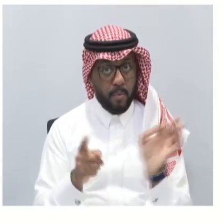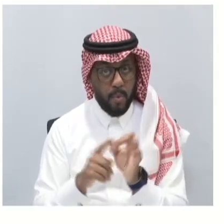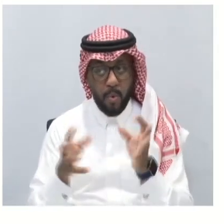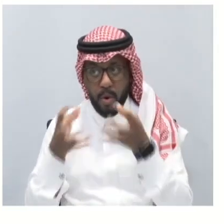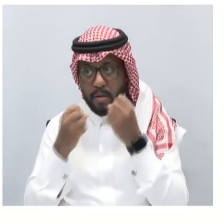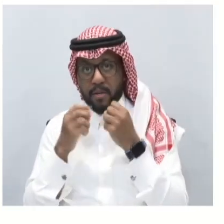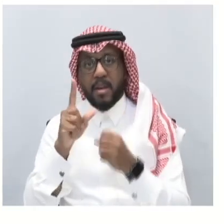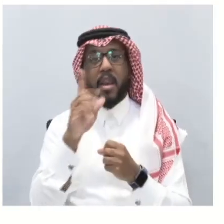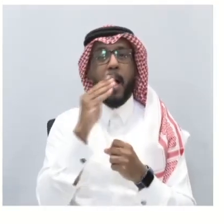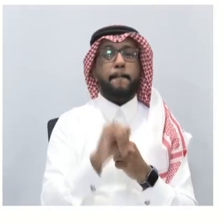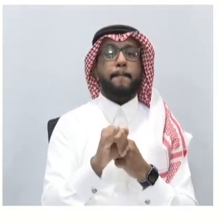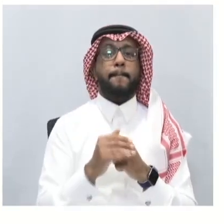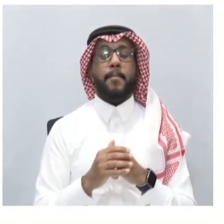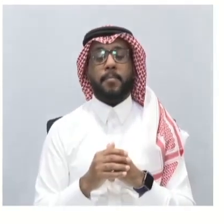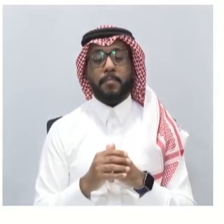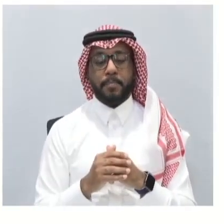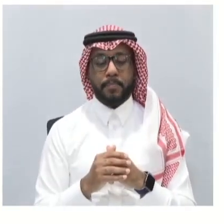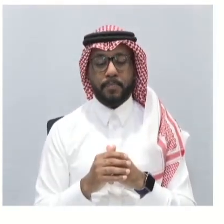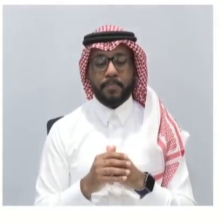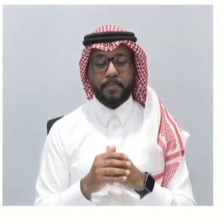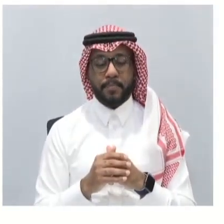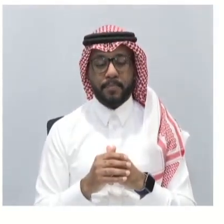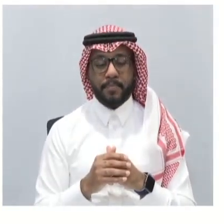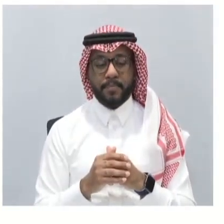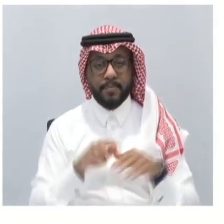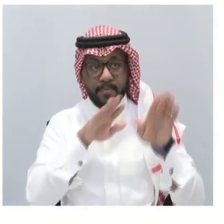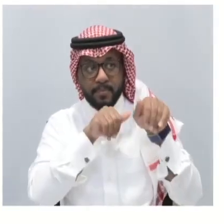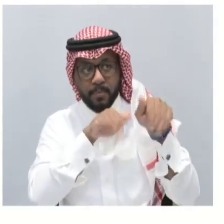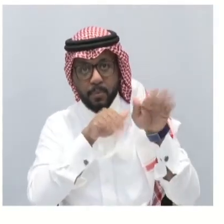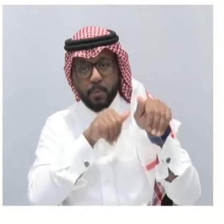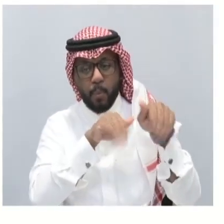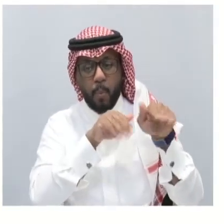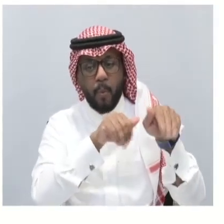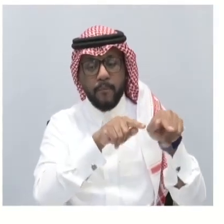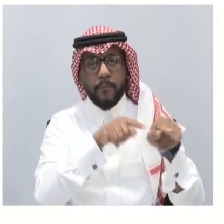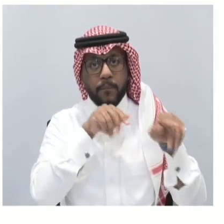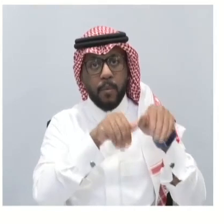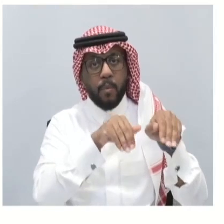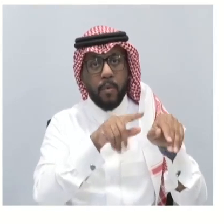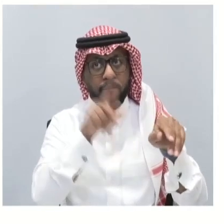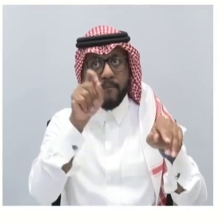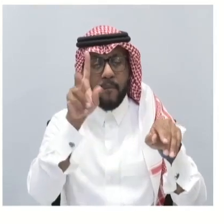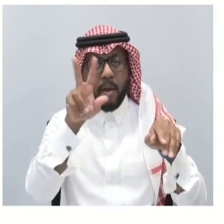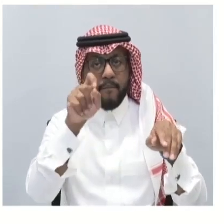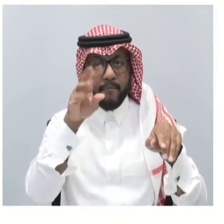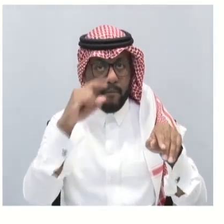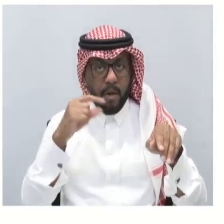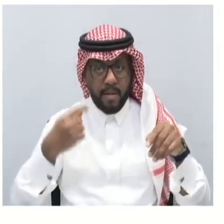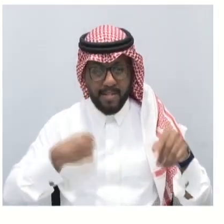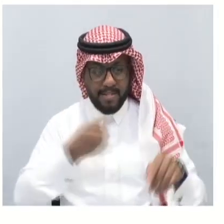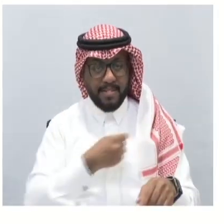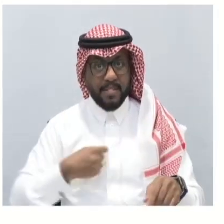على اللحوم طيب عندي بالصوره ش في تزين الفهد يحتاج